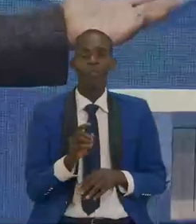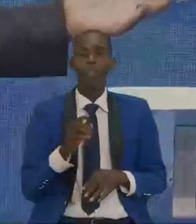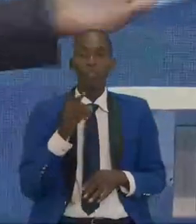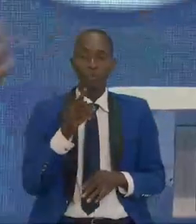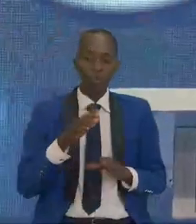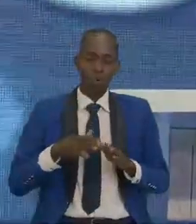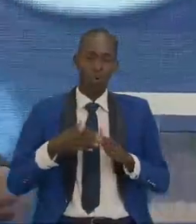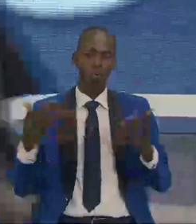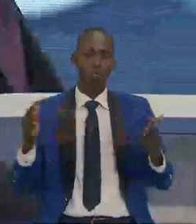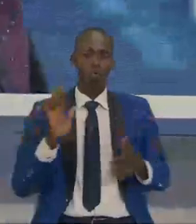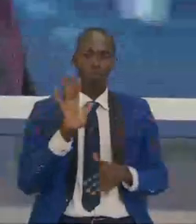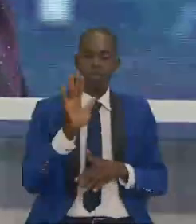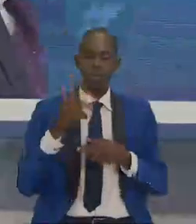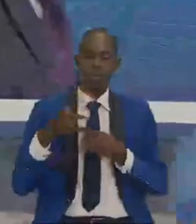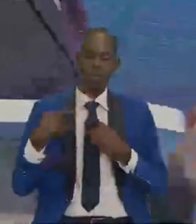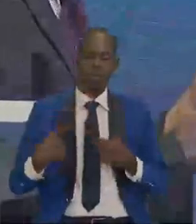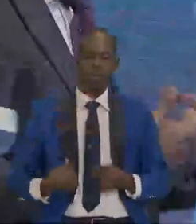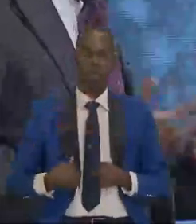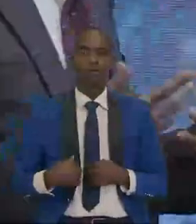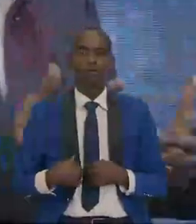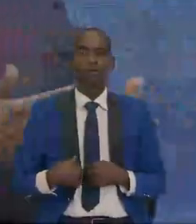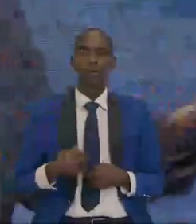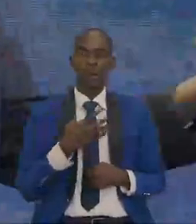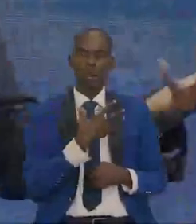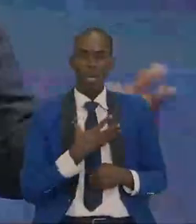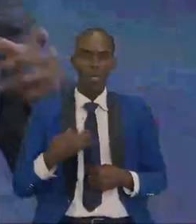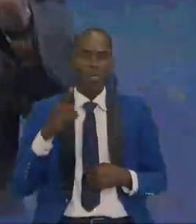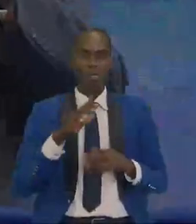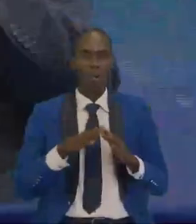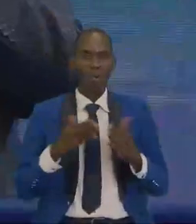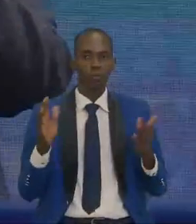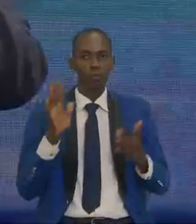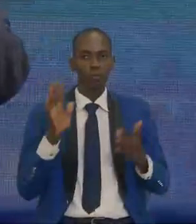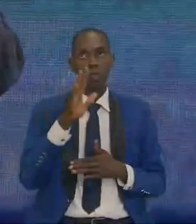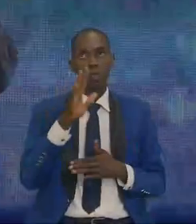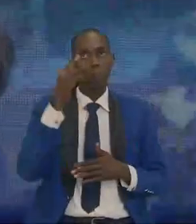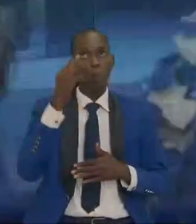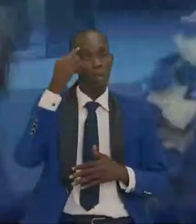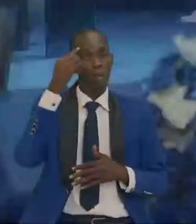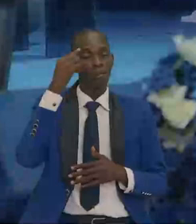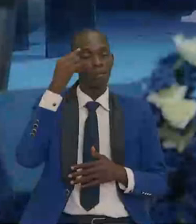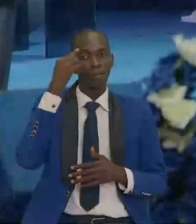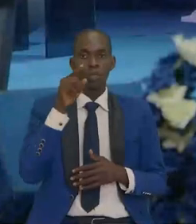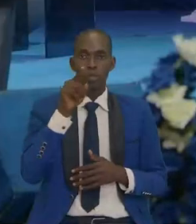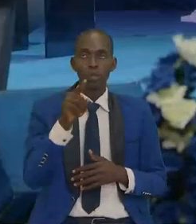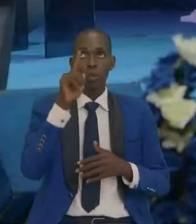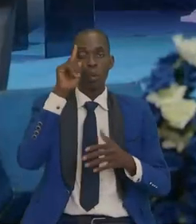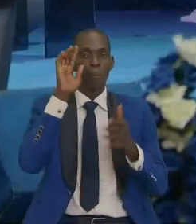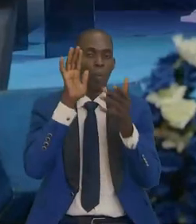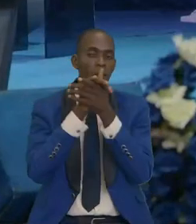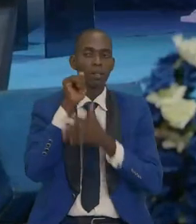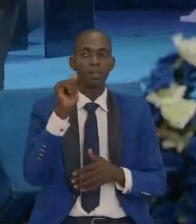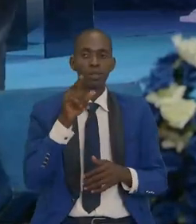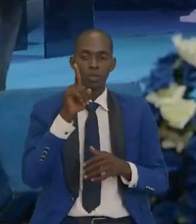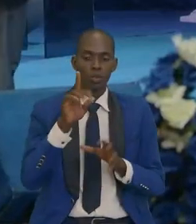Faut pas fermer votre esprit. Tu ouvres ton cœur. Tu ouvres